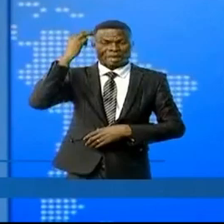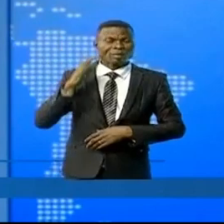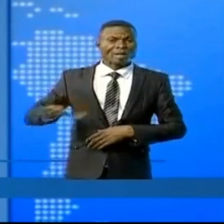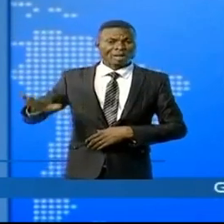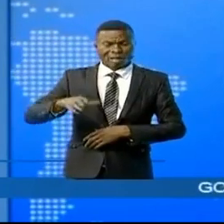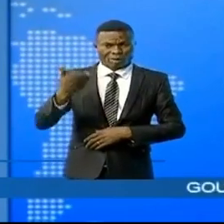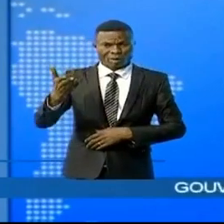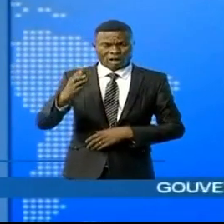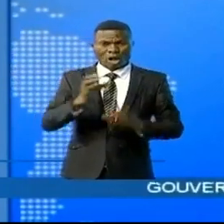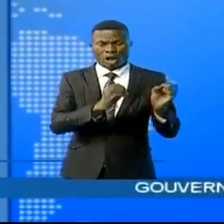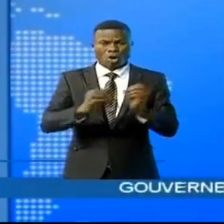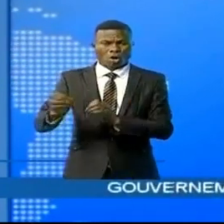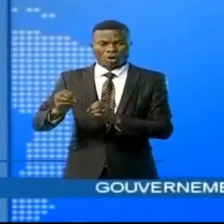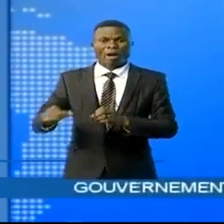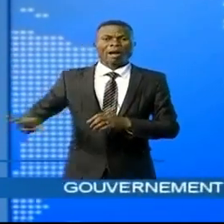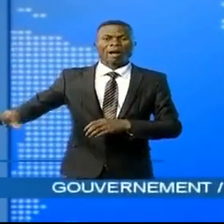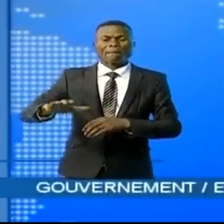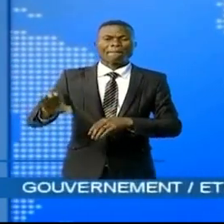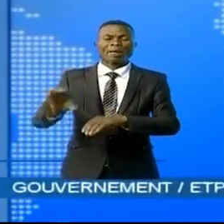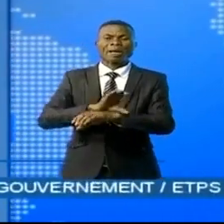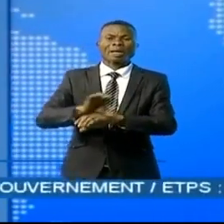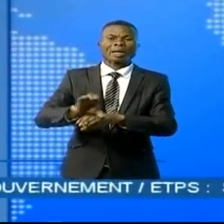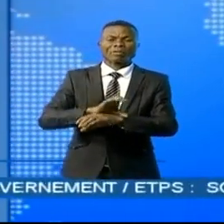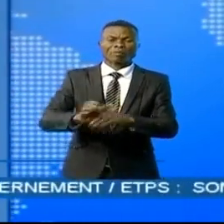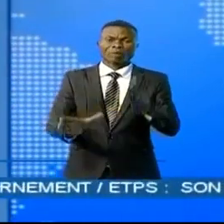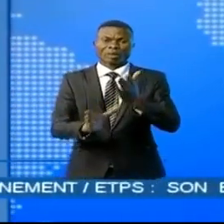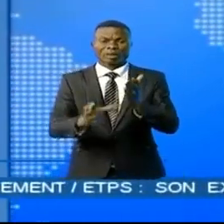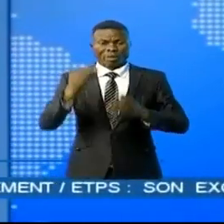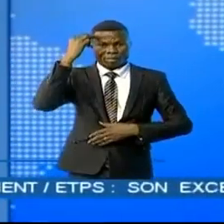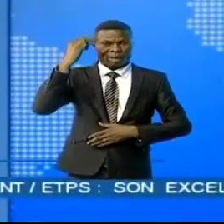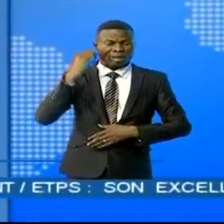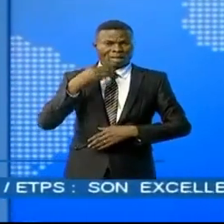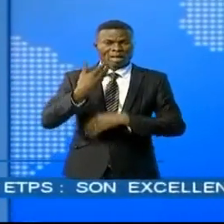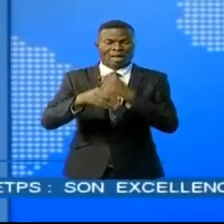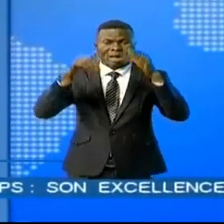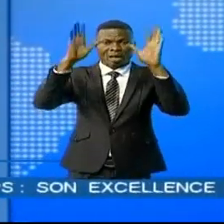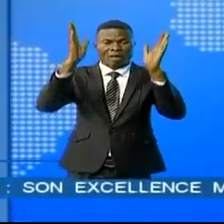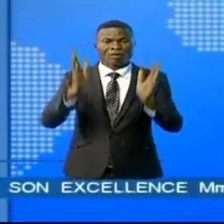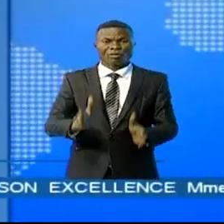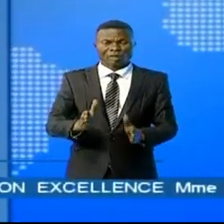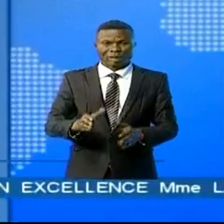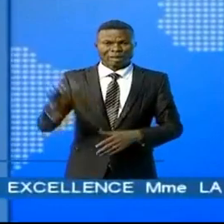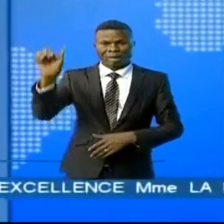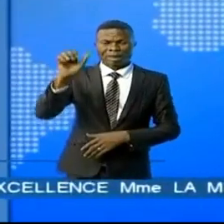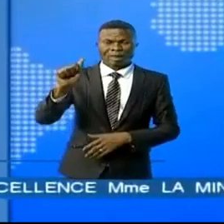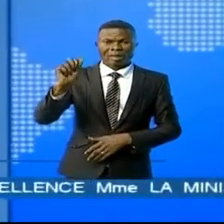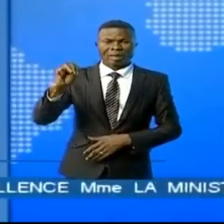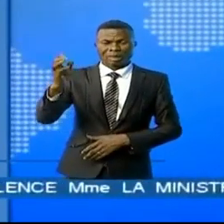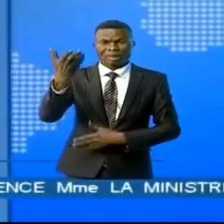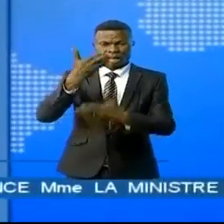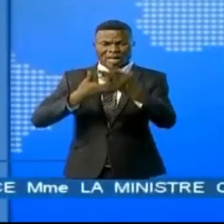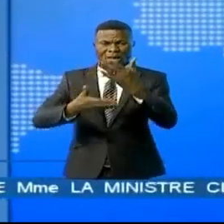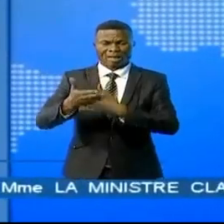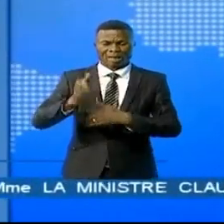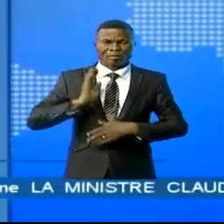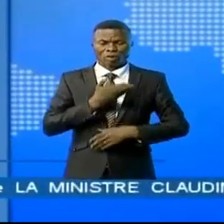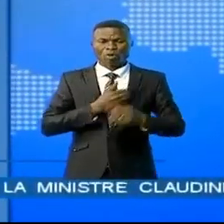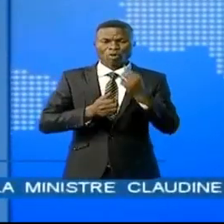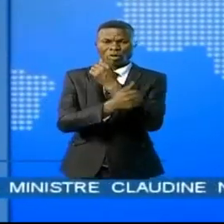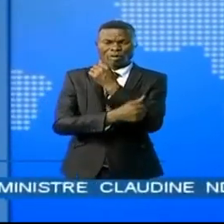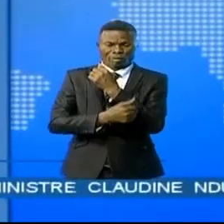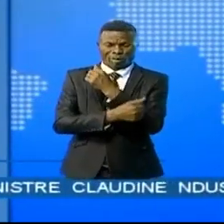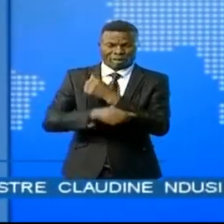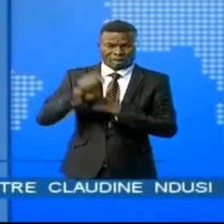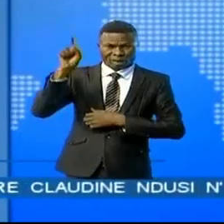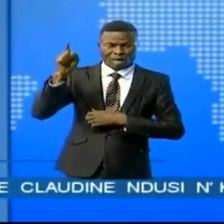tenue à Douala, au Cameroun. Le vice-ministre des Affaires étrangères, Sami Adubango, a représenté la République démocratique